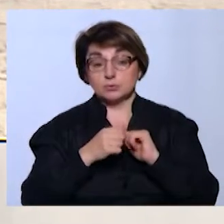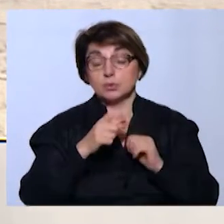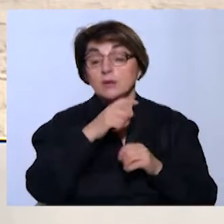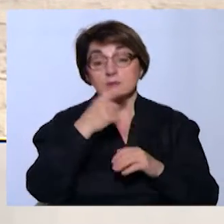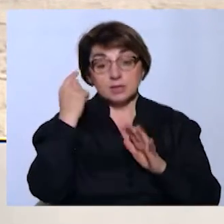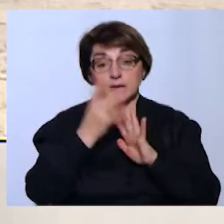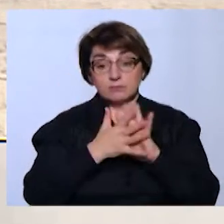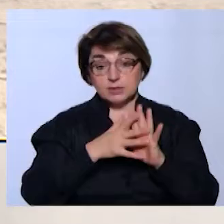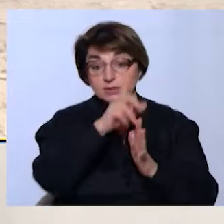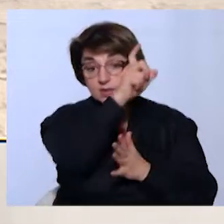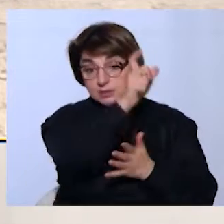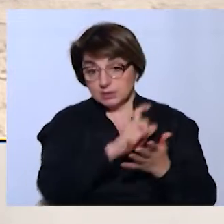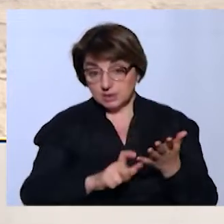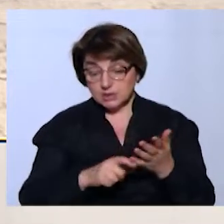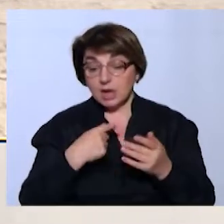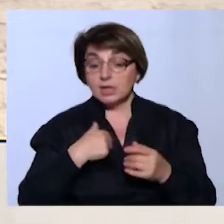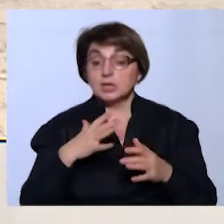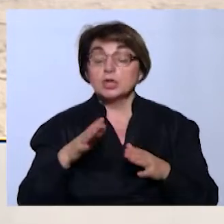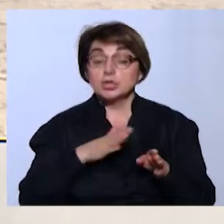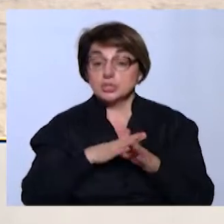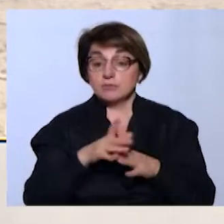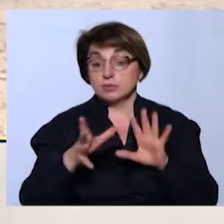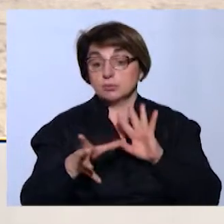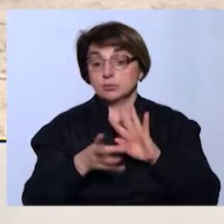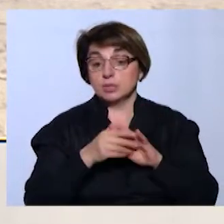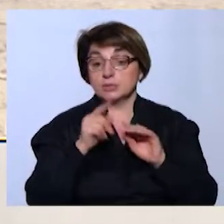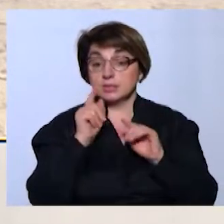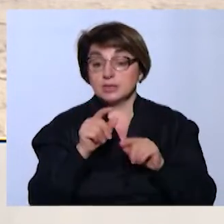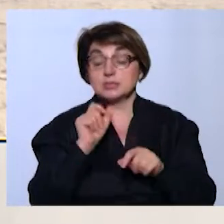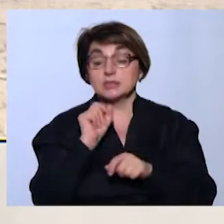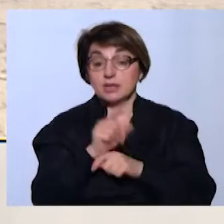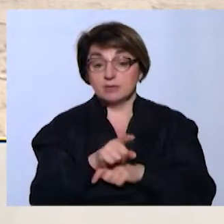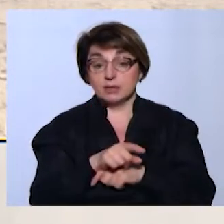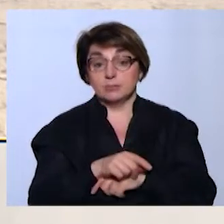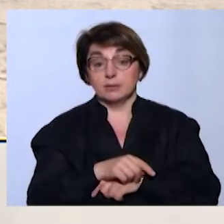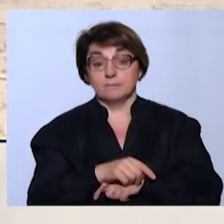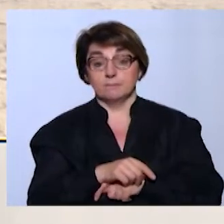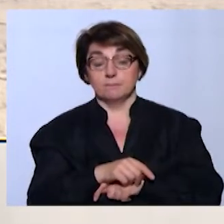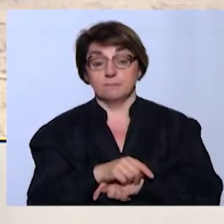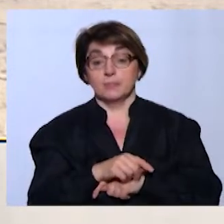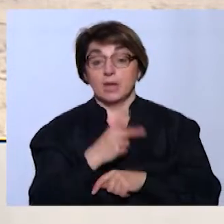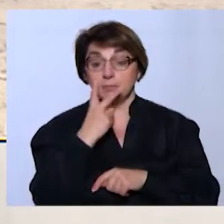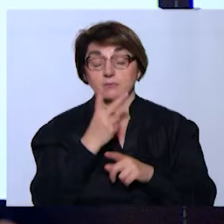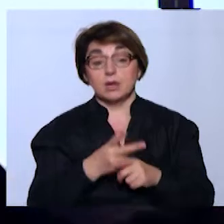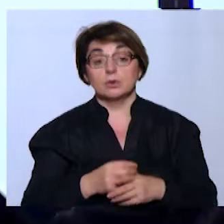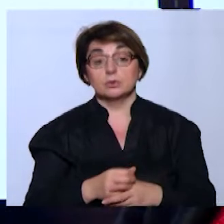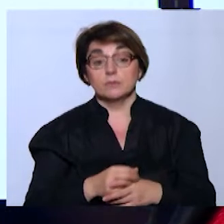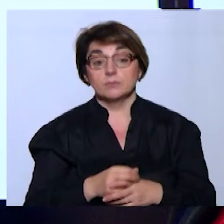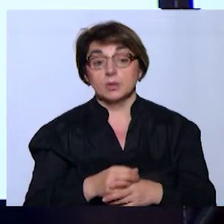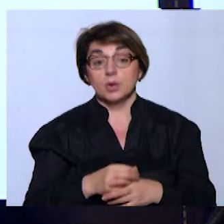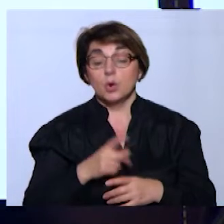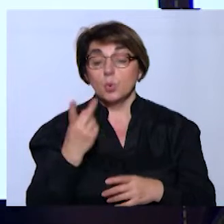თუ გავიგეთ, მოდი აბა შევასრულოთ ერთად აი ასეთი დავალება. აბა შევხედოთ,